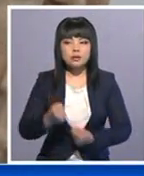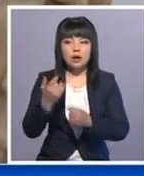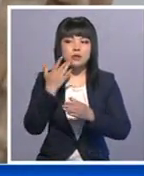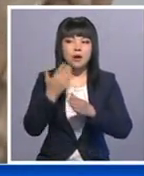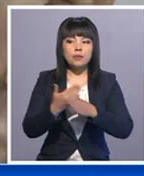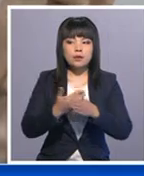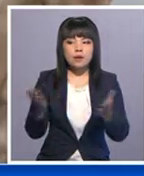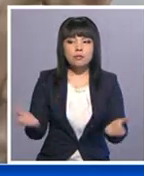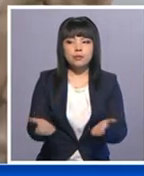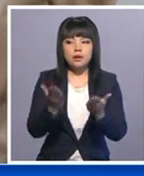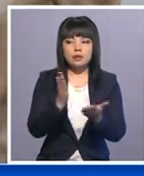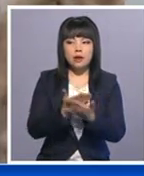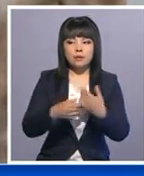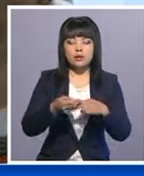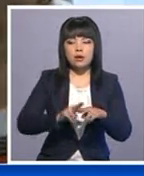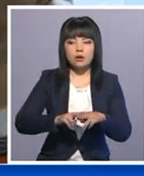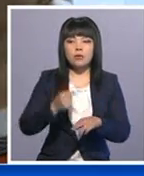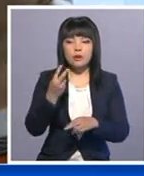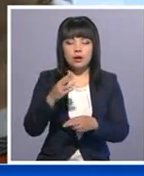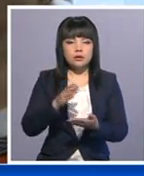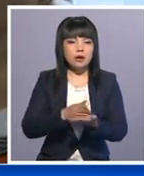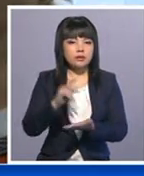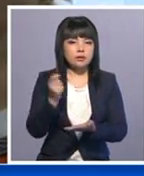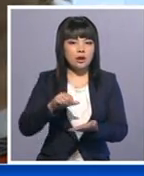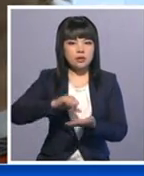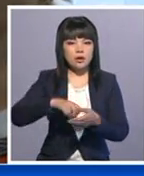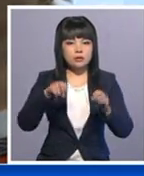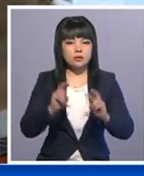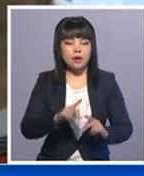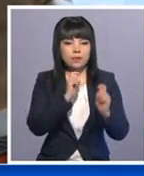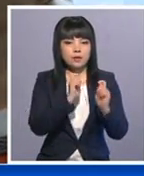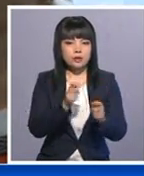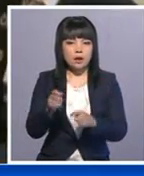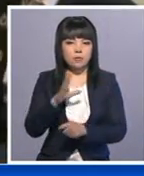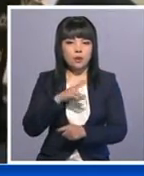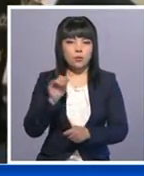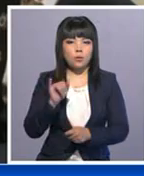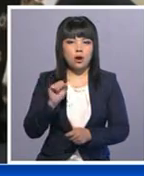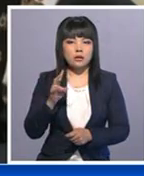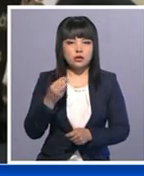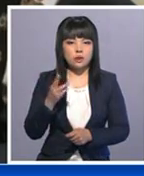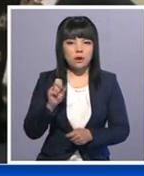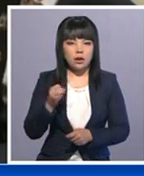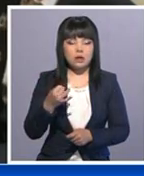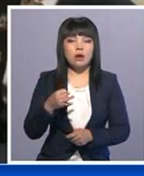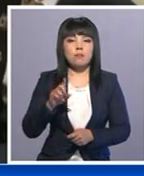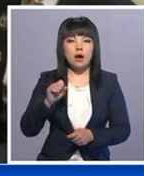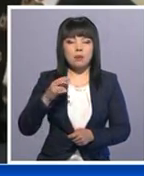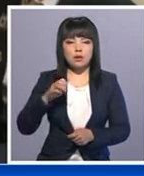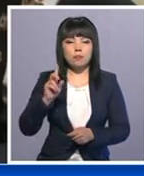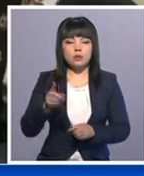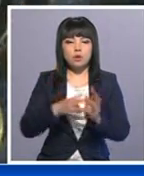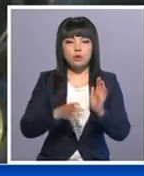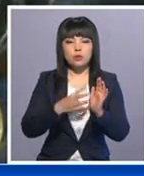Облыс әкімі бірнеше майдангердің үйіне барып, арнайы сый-сияпат көрсетті. Солардың бірі Қуанышбай Байманов 1939 жылы әскер